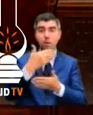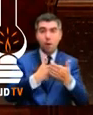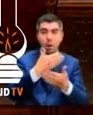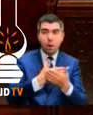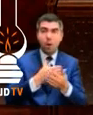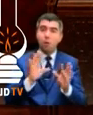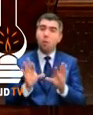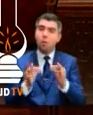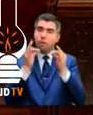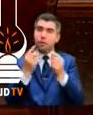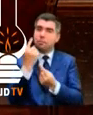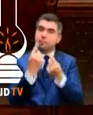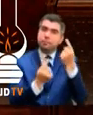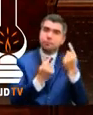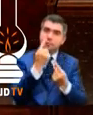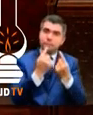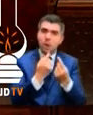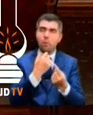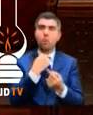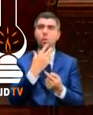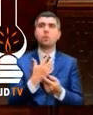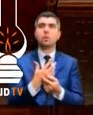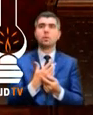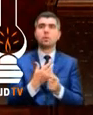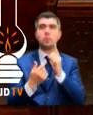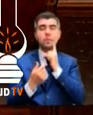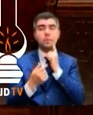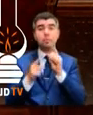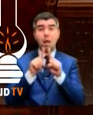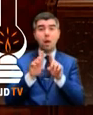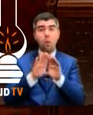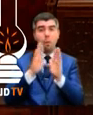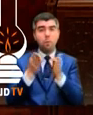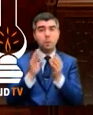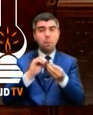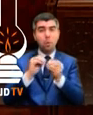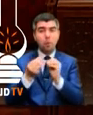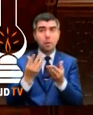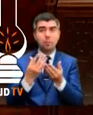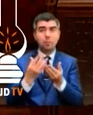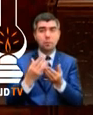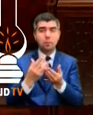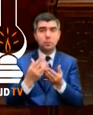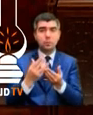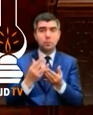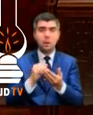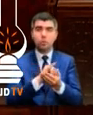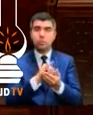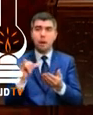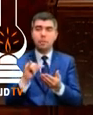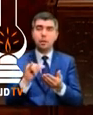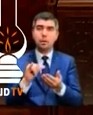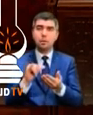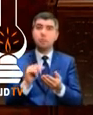الاستثناءات اللي ممكن تكون الاستثناءات في جزء من الاشكالات اللي هي مرتبطه ما تقولش ماكيناش لكن